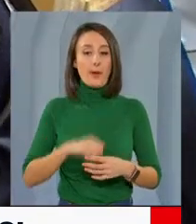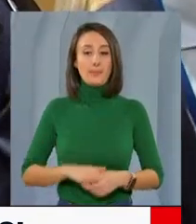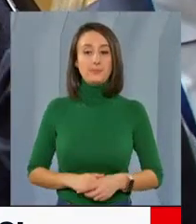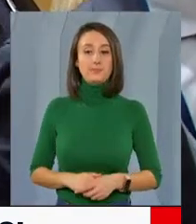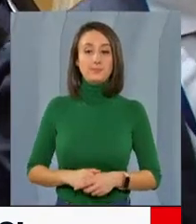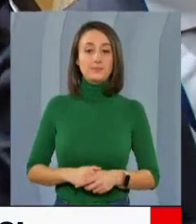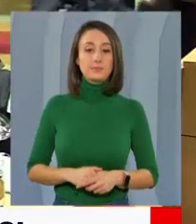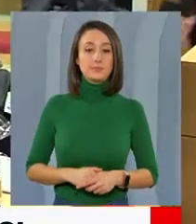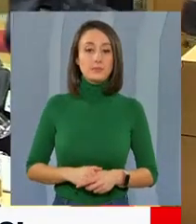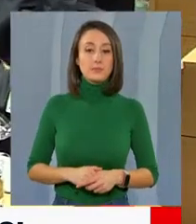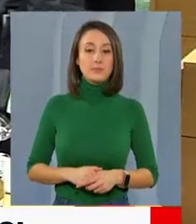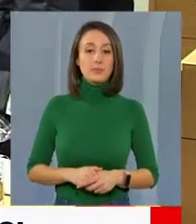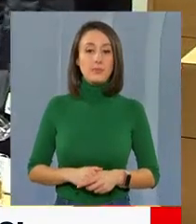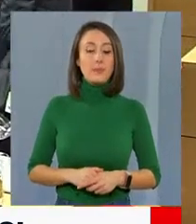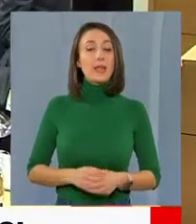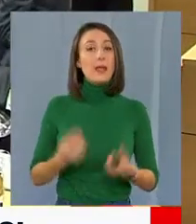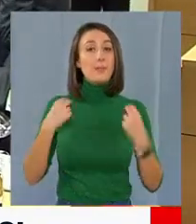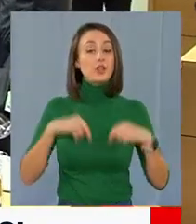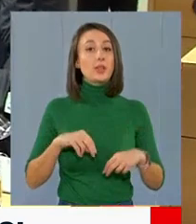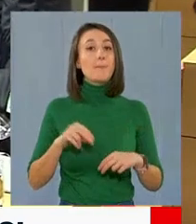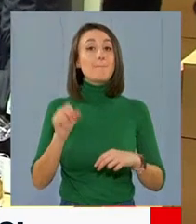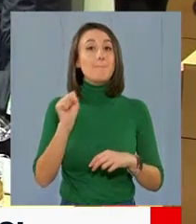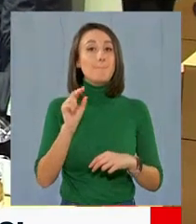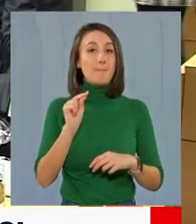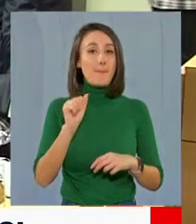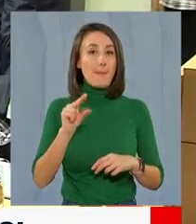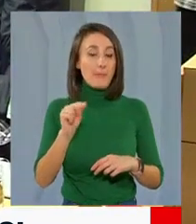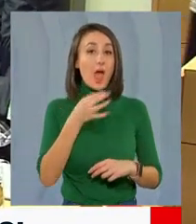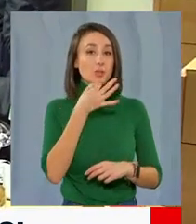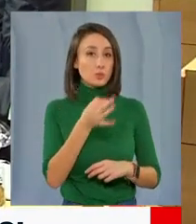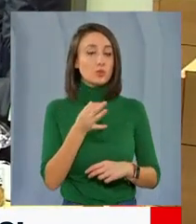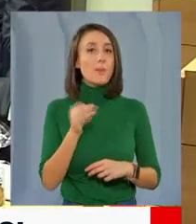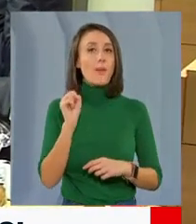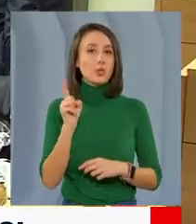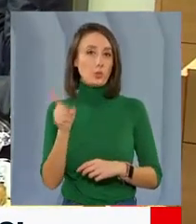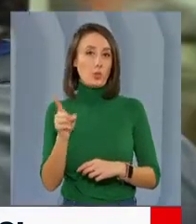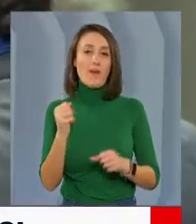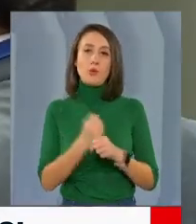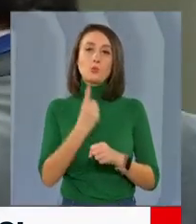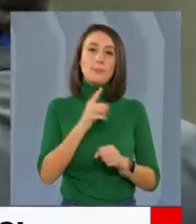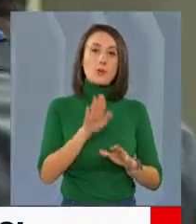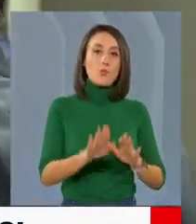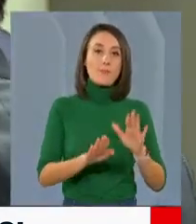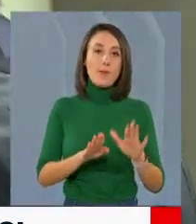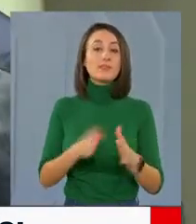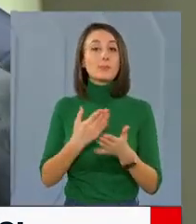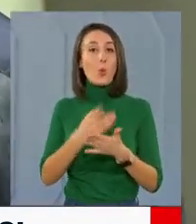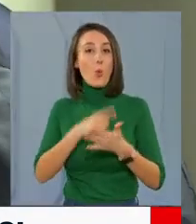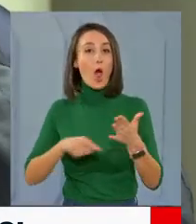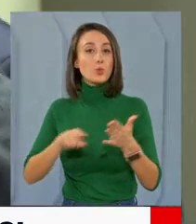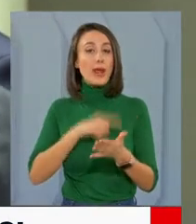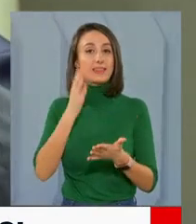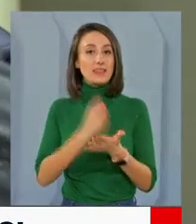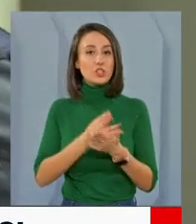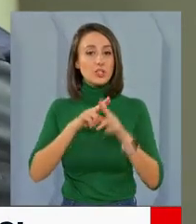22, în Consiliul Jai. Președintele Partidului Mișcarea Populară a mai spus că formațiunea sa a făcut primul pas în direcția anulării deciziei